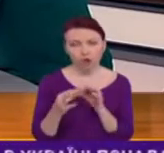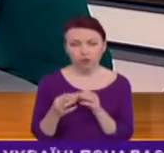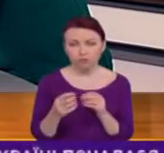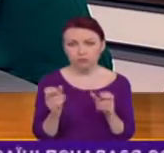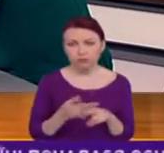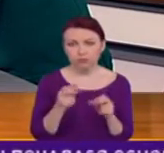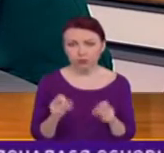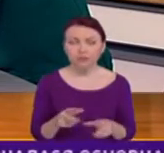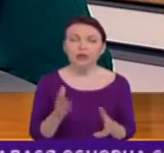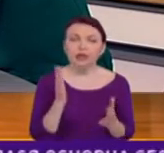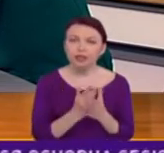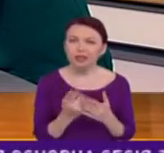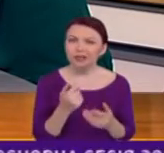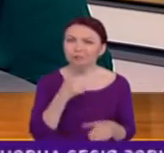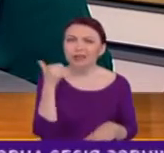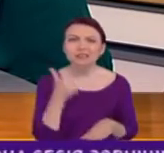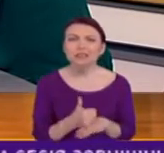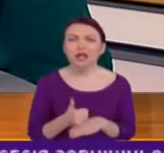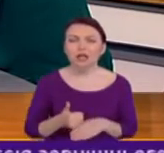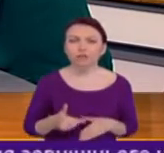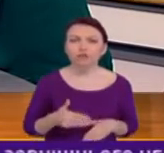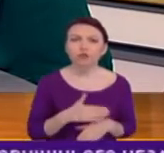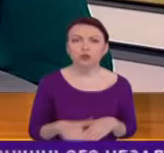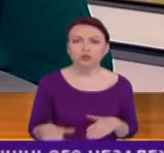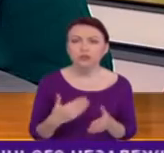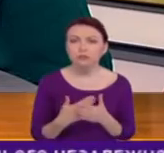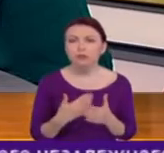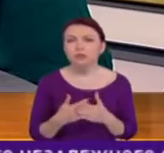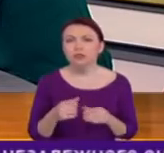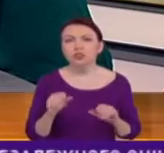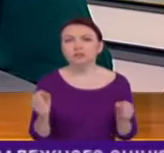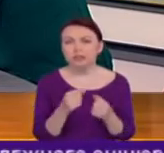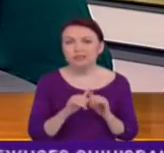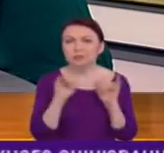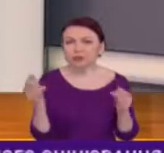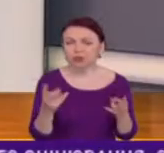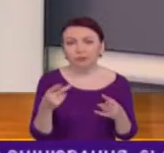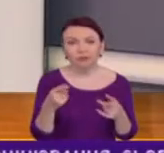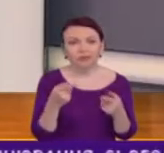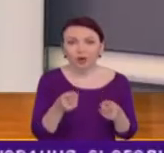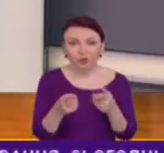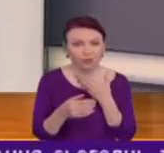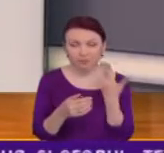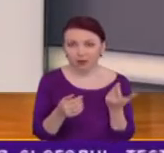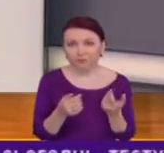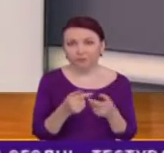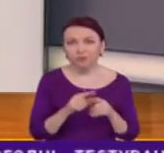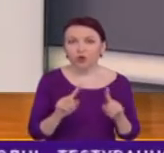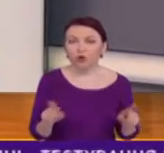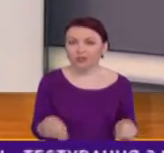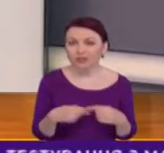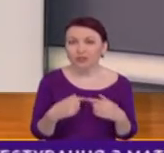є магістральні вулиці, де потрібно збільшити швидкість, да, там, де загрози немає. І ми розуміємо, що організація дорожнього